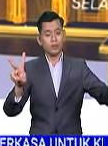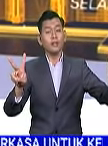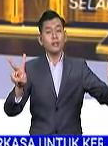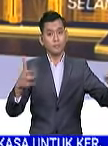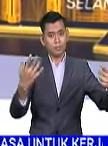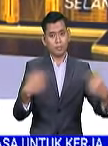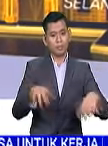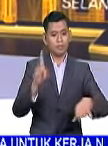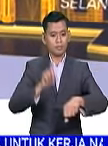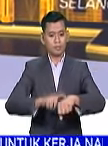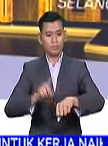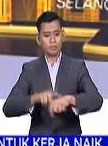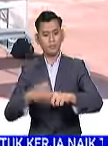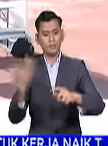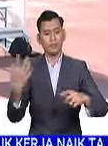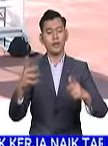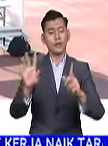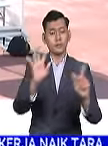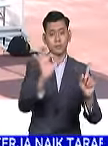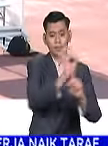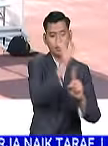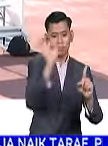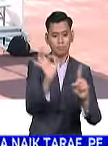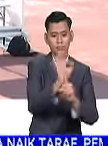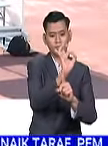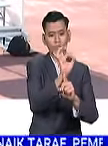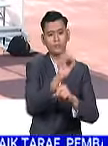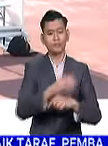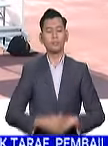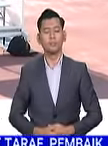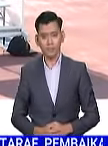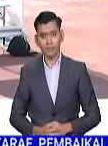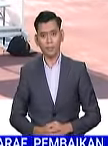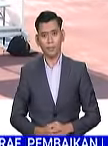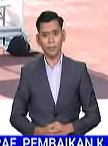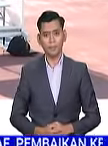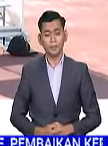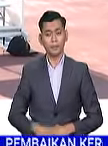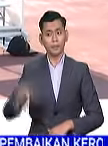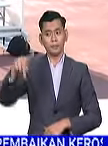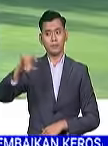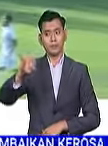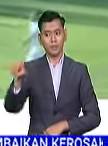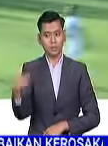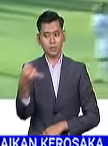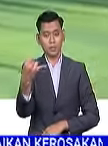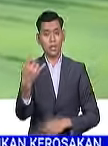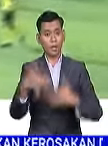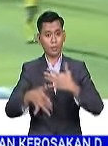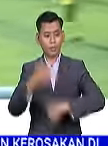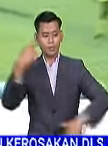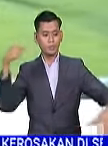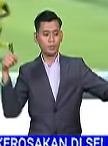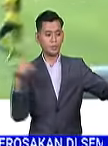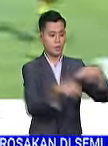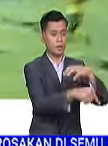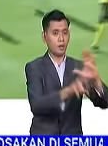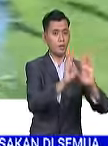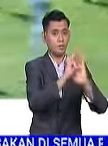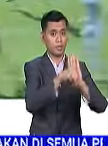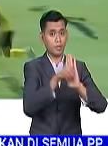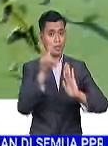FC. Beraksi di arena Majlis Bandarai Subang Jaya MBSJ, Pening FC terlebih dahulu menjaringkan gol di minit ke-20